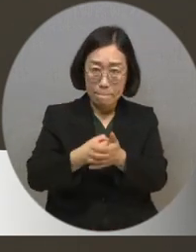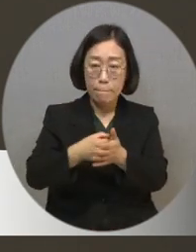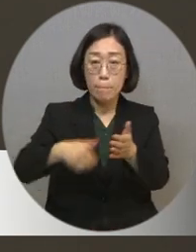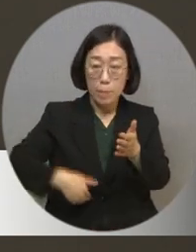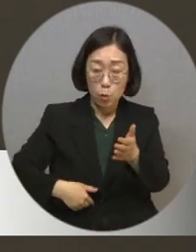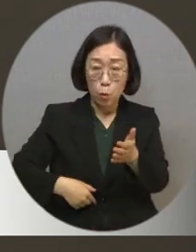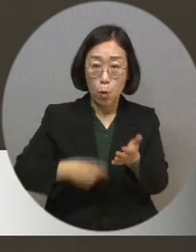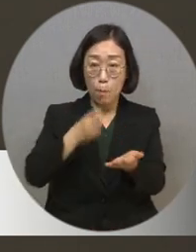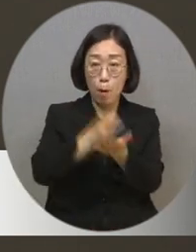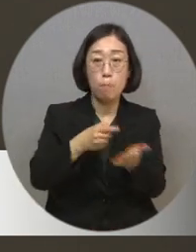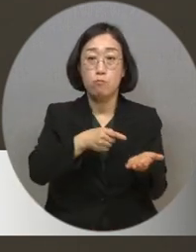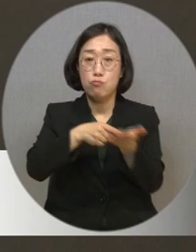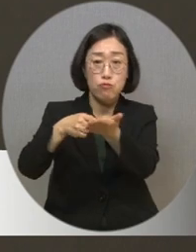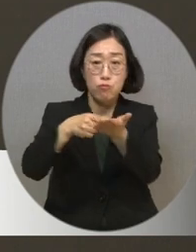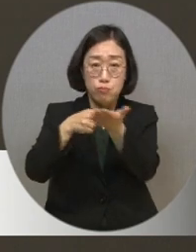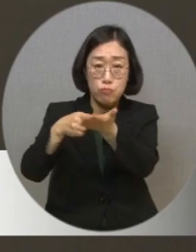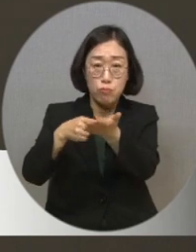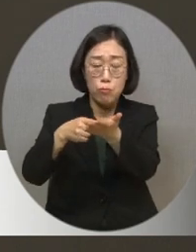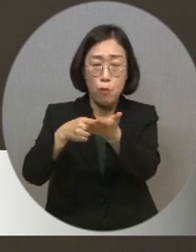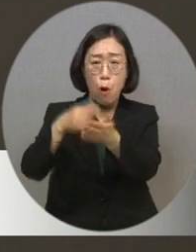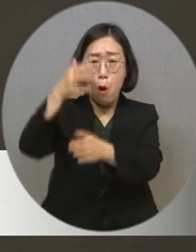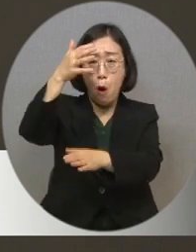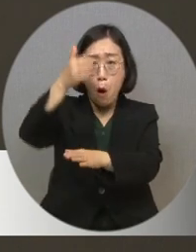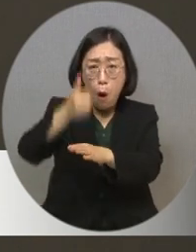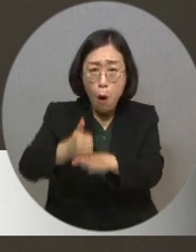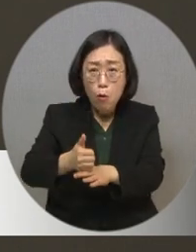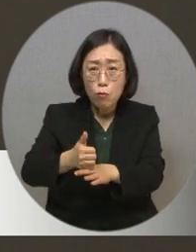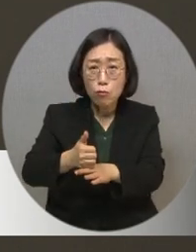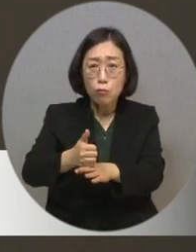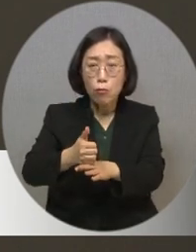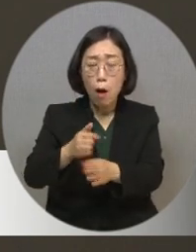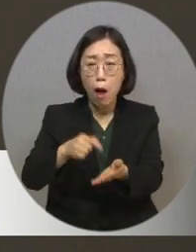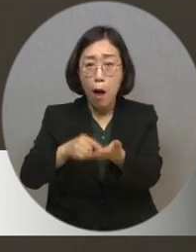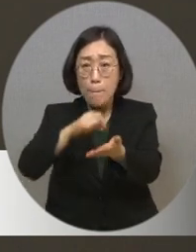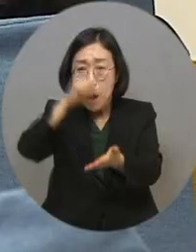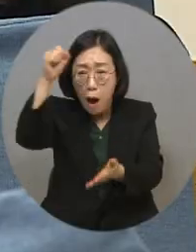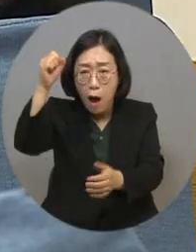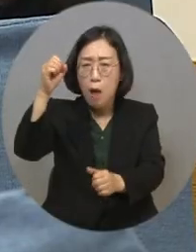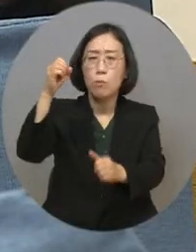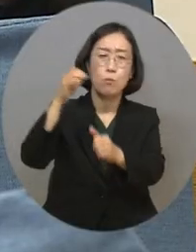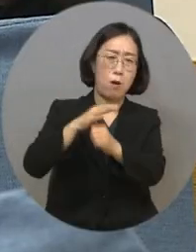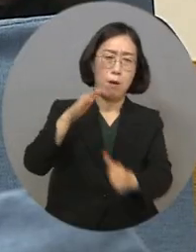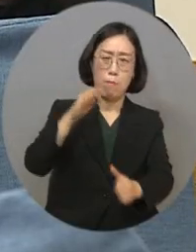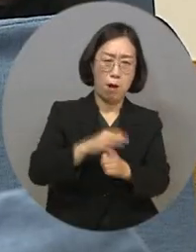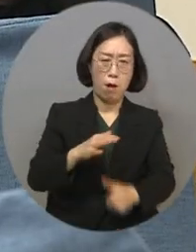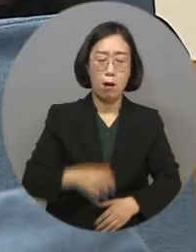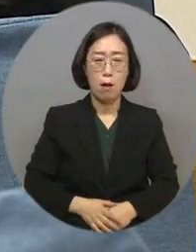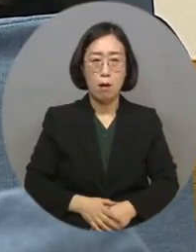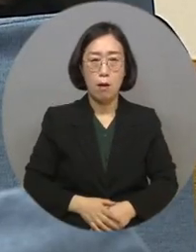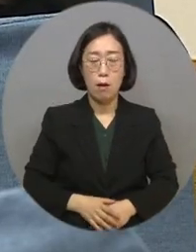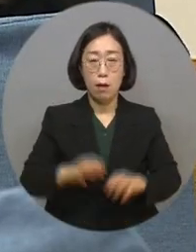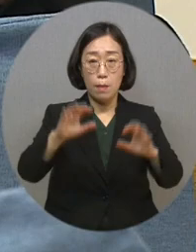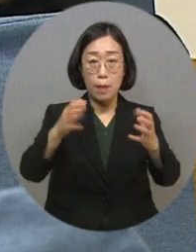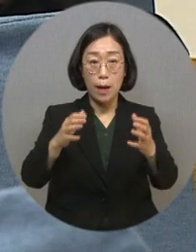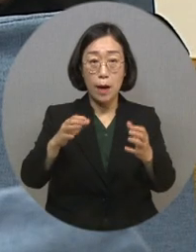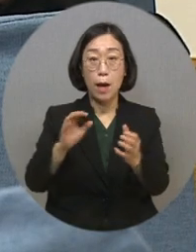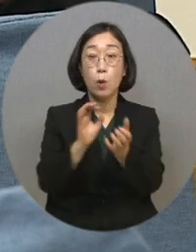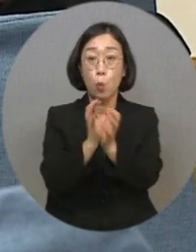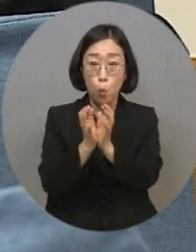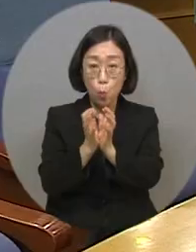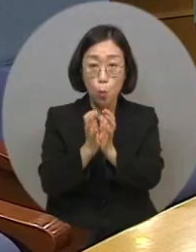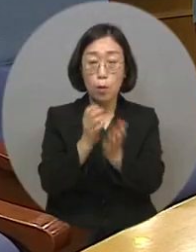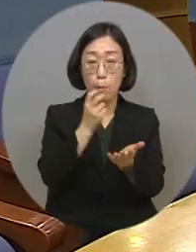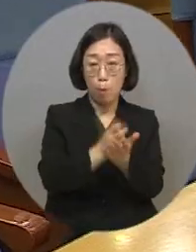그럼에도 불구하고 연말이 되면 본회의에 통과하지 못하고 그동안 무궁화를 법제화하는 법안